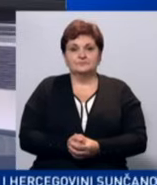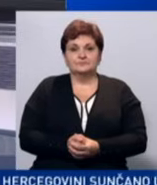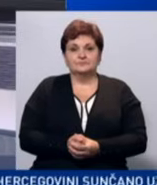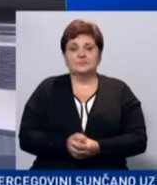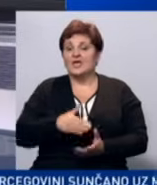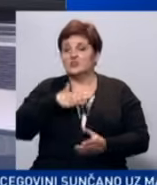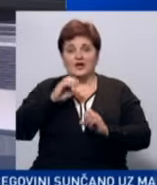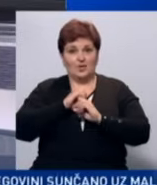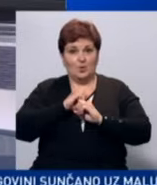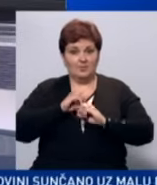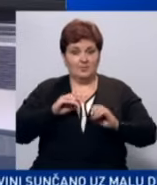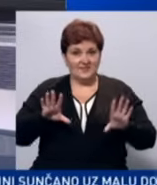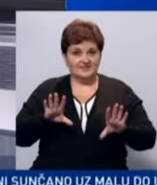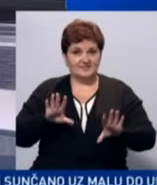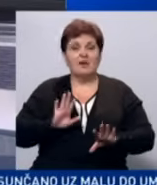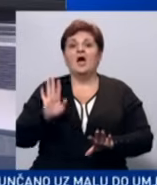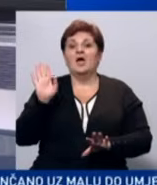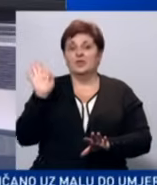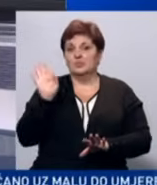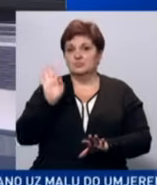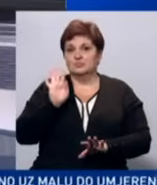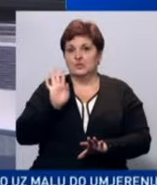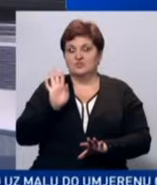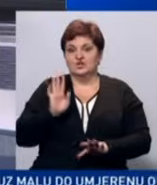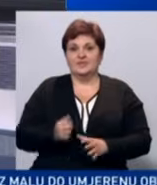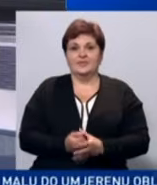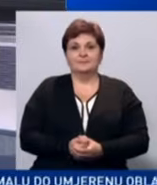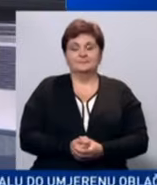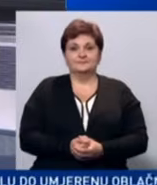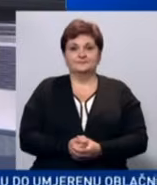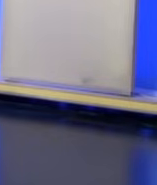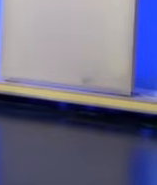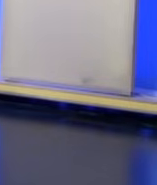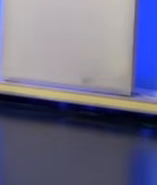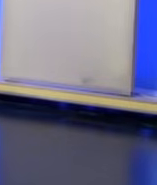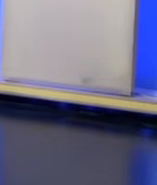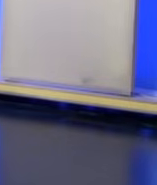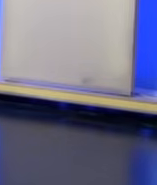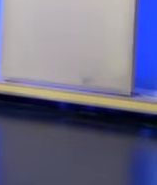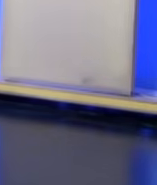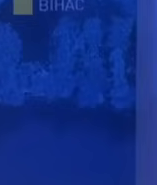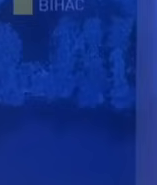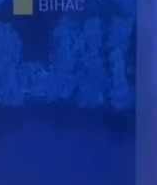I toliko u vijestima. Vraćamo se u studio BHT1 Uživo i našoj Zani. Adisa, hvala ti.